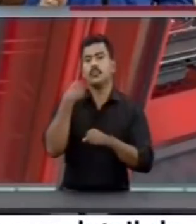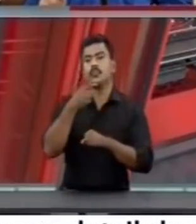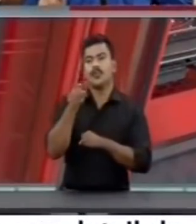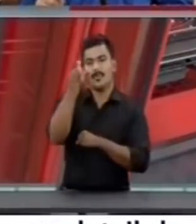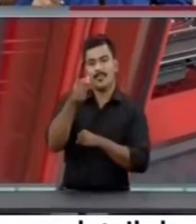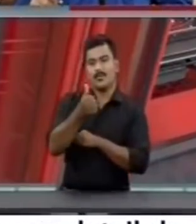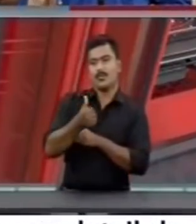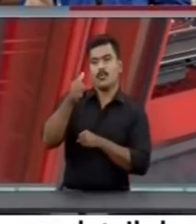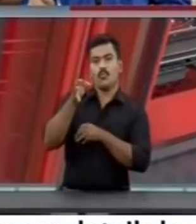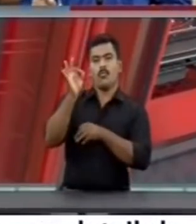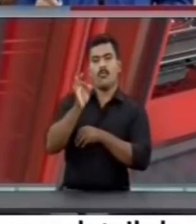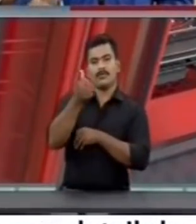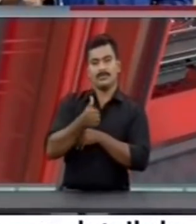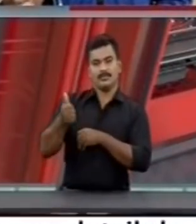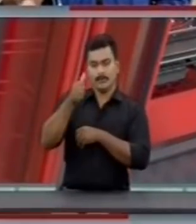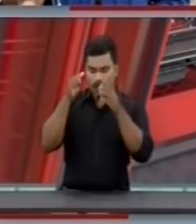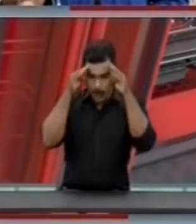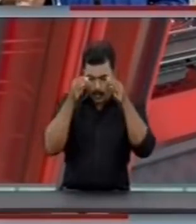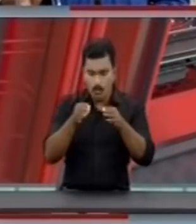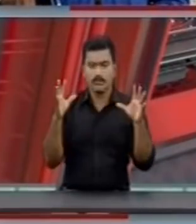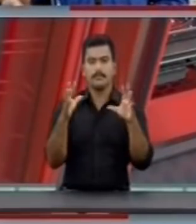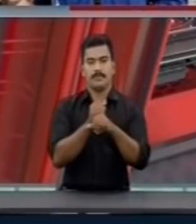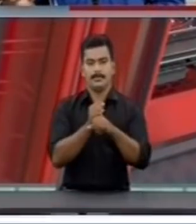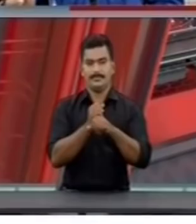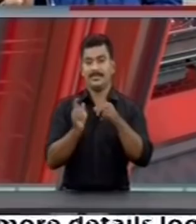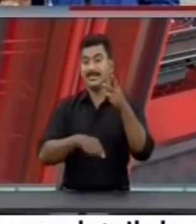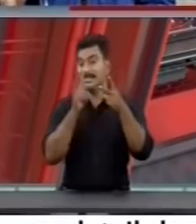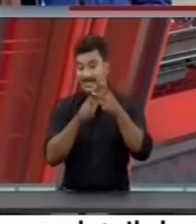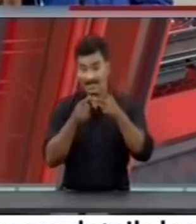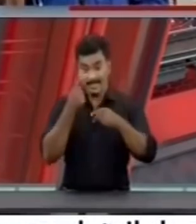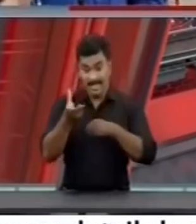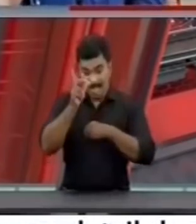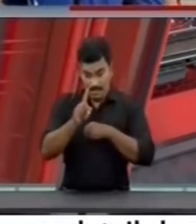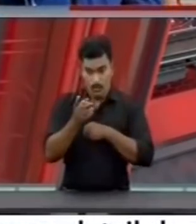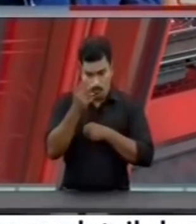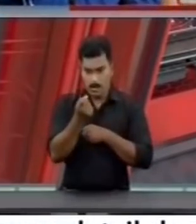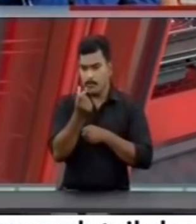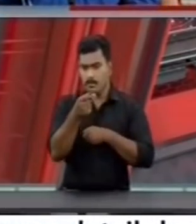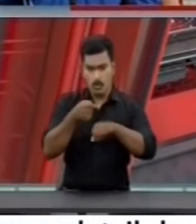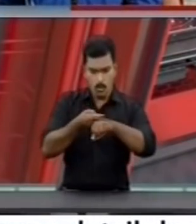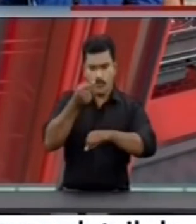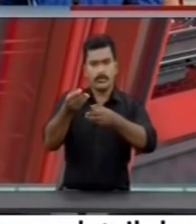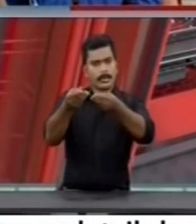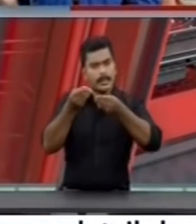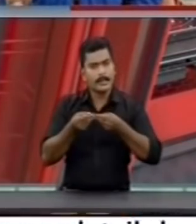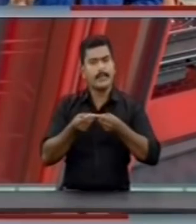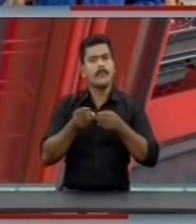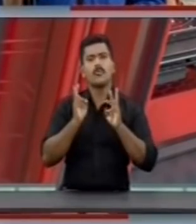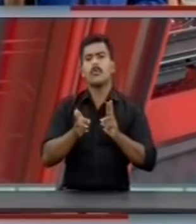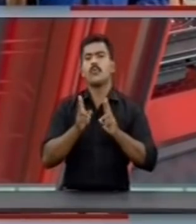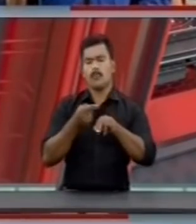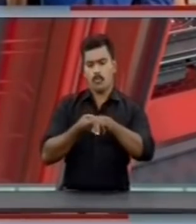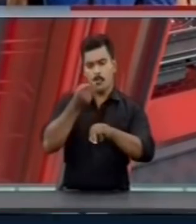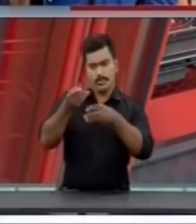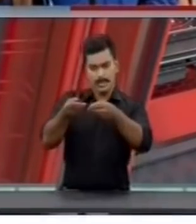ഓഫീസറുടെ ഭാഗത്തു നിന്നുണ്ടായിട്ടില്ല. എങ്കിൽ കൂടി ഇത്തരം കാര്യങ്ങളിൽ ഇനിയും ആ പിഴവ് തിരുത്താനുള്ള ഒരവസരമുണ്ടെന്നാണ് സ്ഥാനാർത്ഥികളുടെ അഭിഭാഷകർ പ്രധാനമായും വാദിച്ചത്.